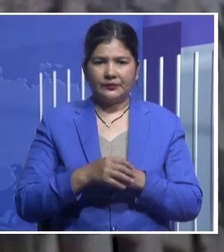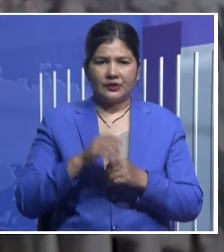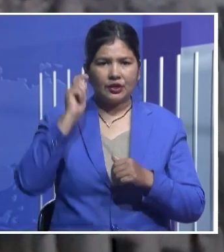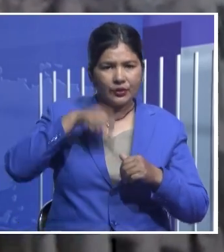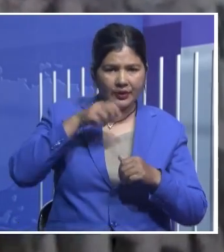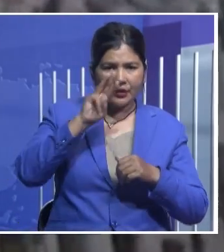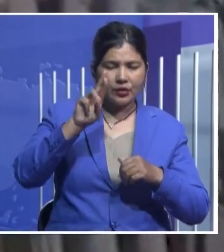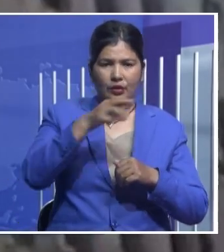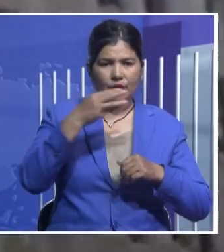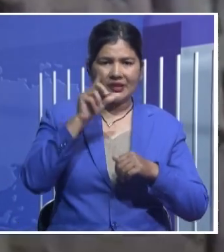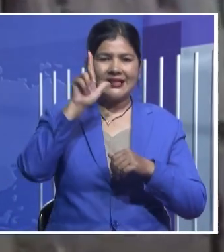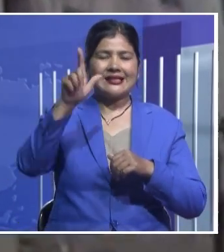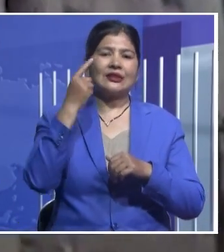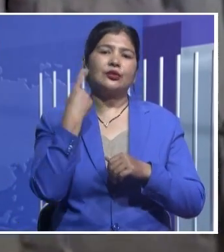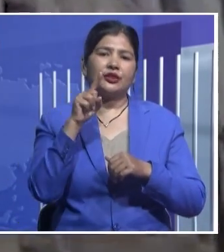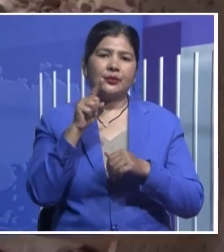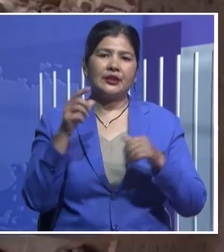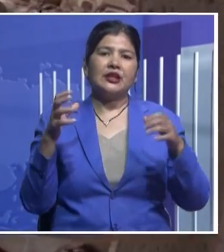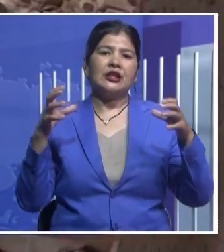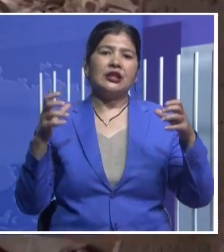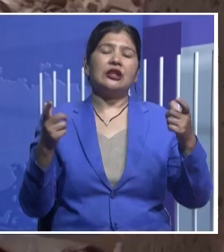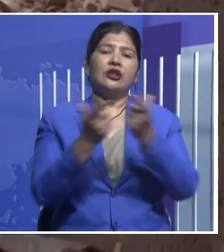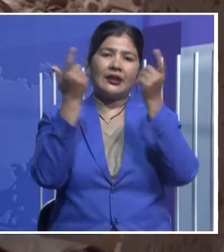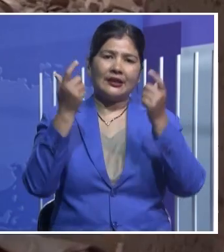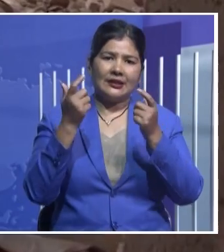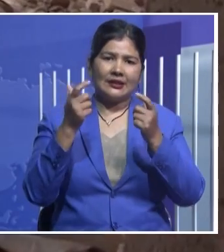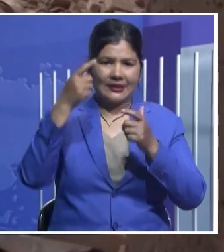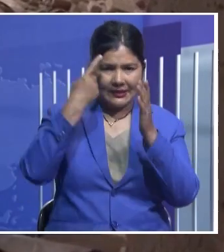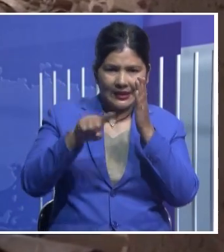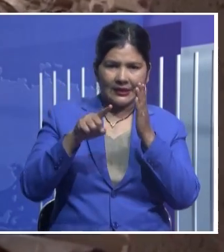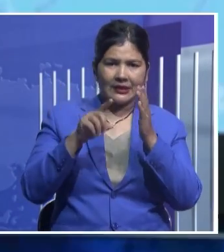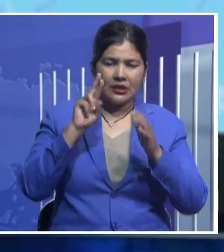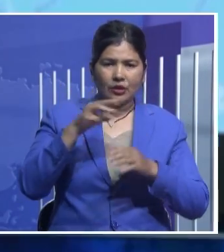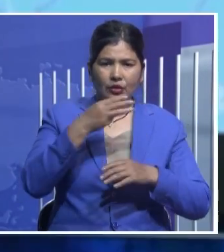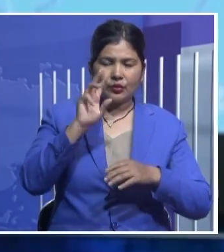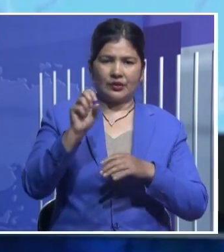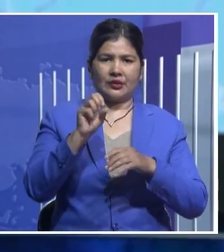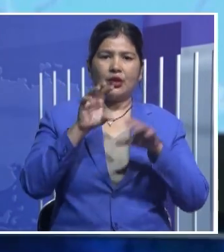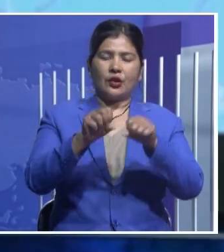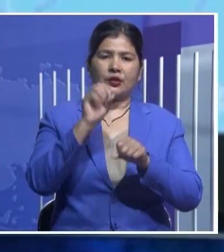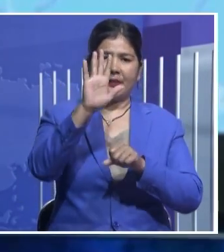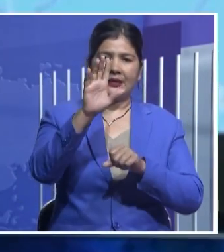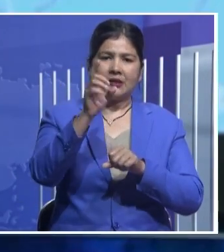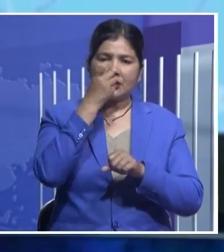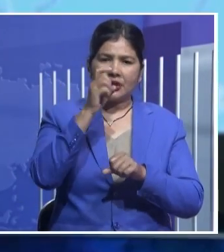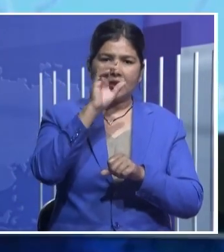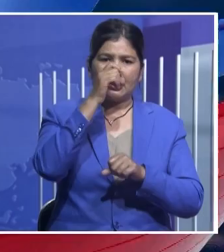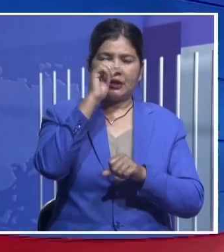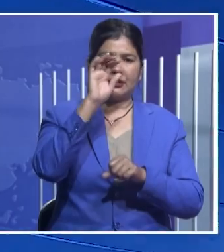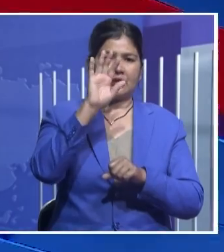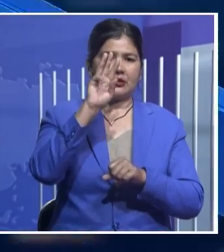युक्रेन र रुस बीच 7 दिन पनि लडाईँ जारी, युक्रेनको दक्षिणी सहर रुसी सेनाको कब्जामा, 536 जनाको मृत्यु भएको संयुक्त राष्ट्रसङ्घको